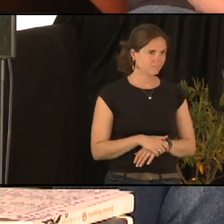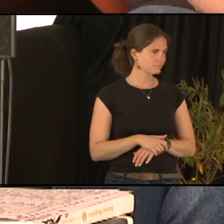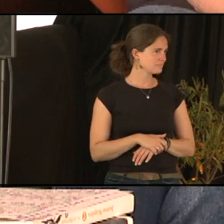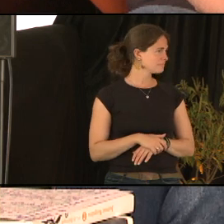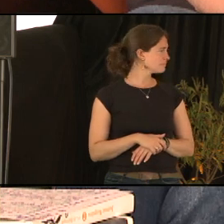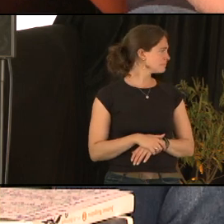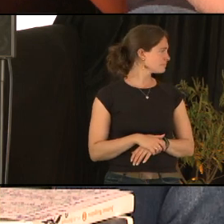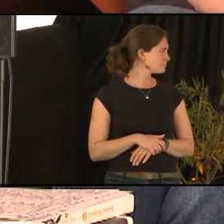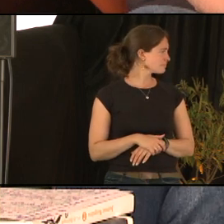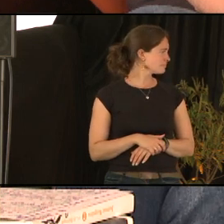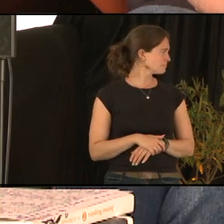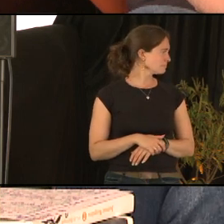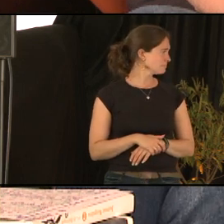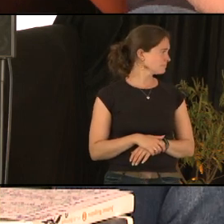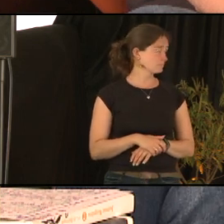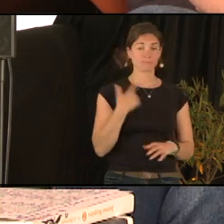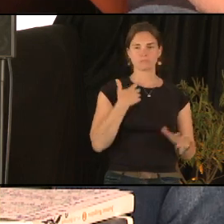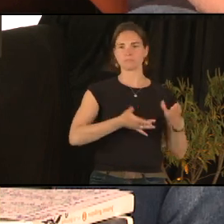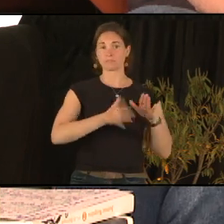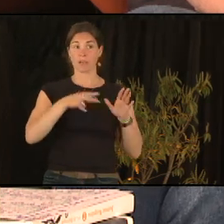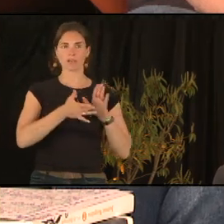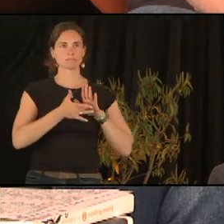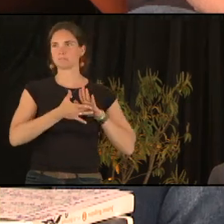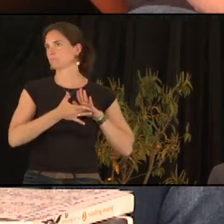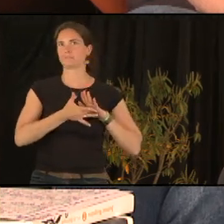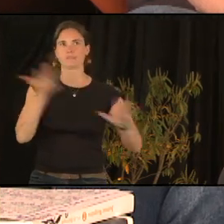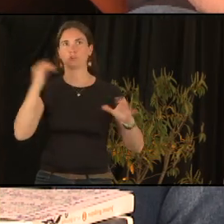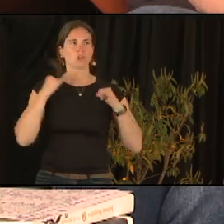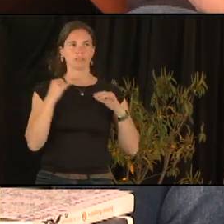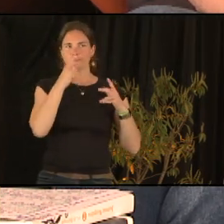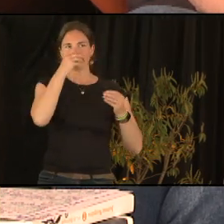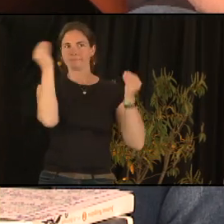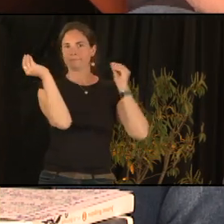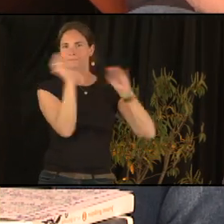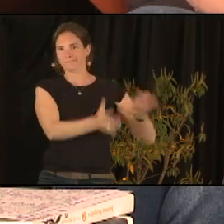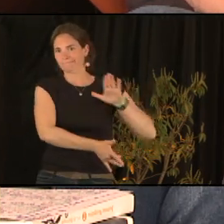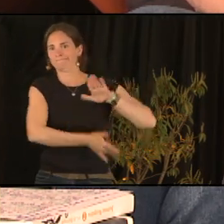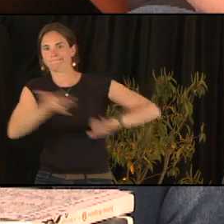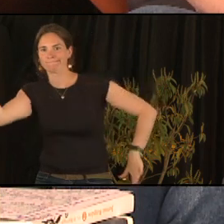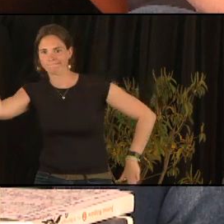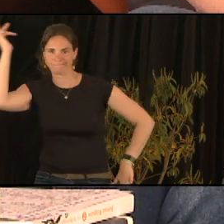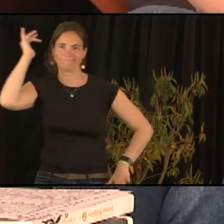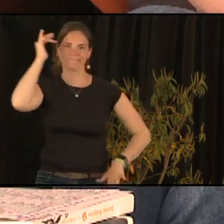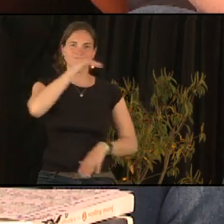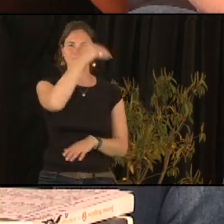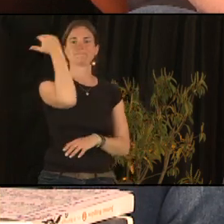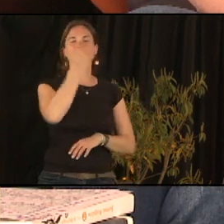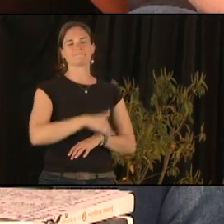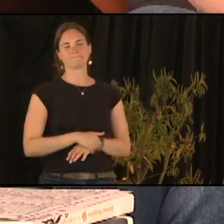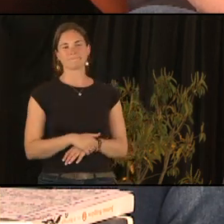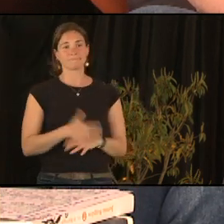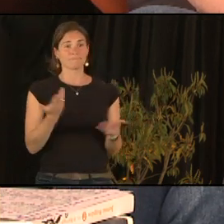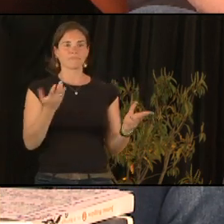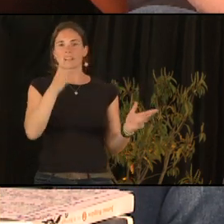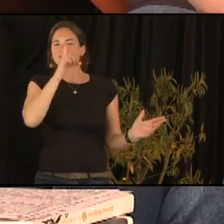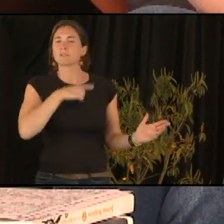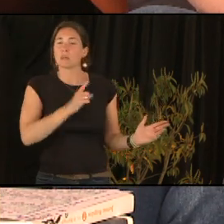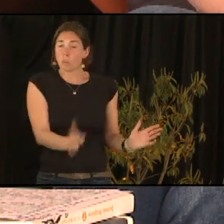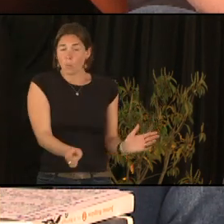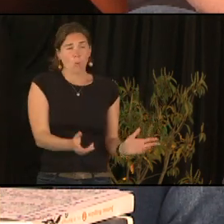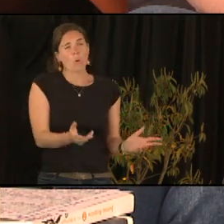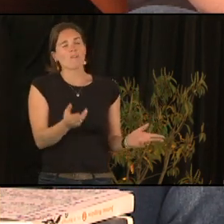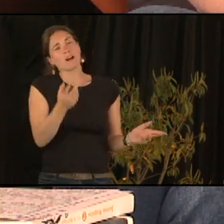Mais, alors, après, que j'ai fui, d'ailleurs, que j'ai fui très jeune. Mais, donc, effectivement, je pense que c'est pas anodin, je pense que c'était une